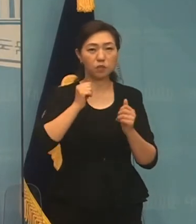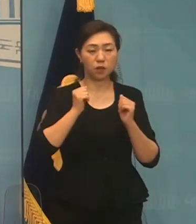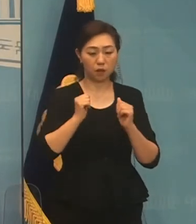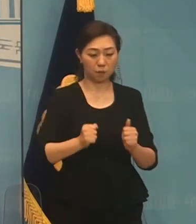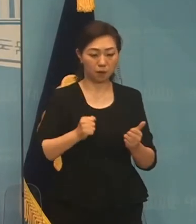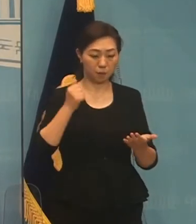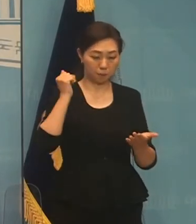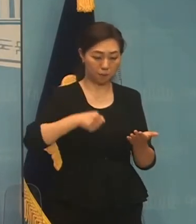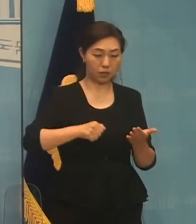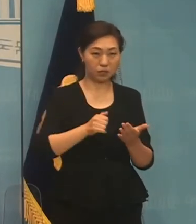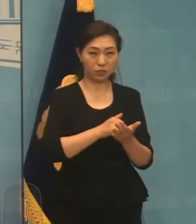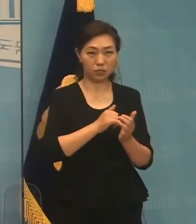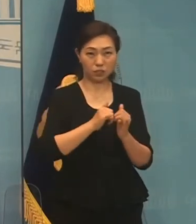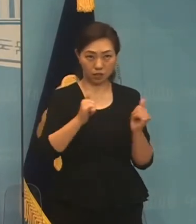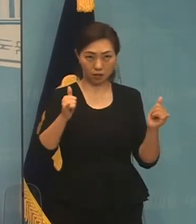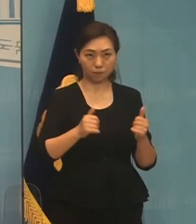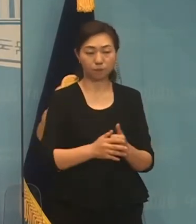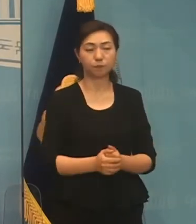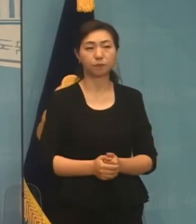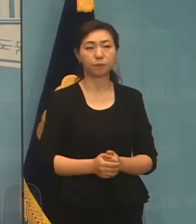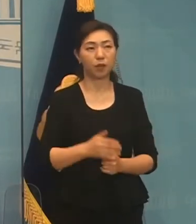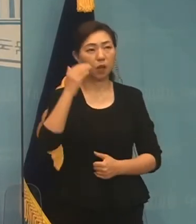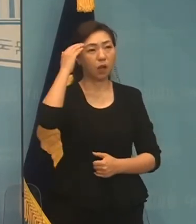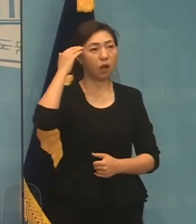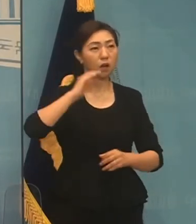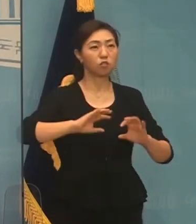대한민국을 부정한